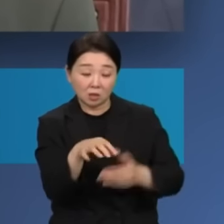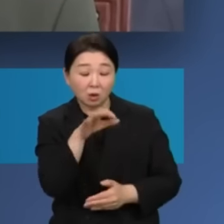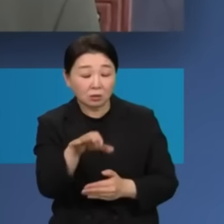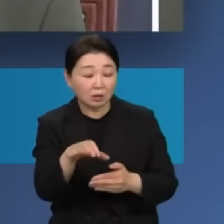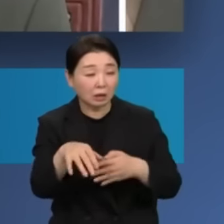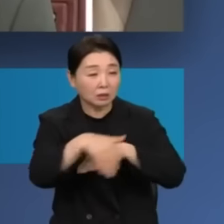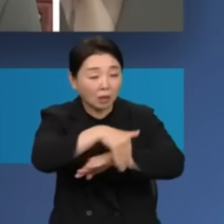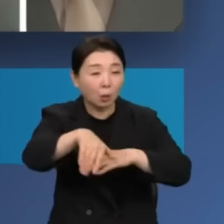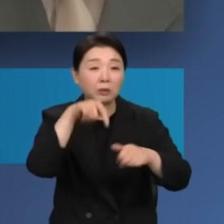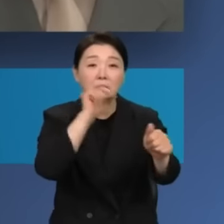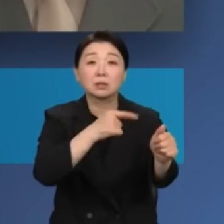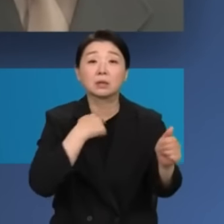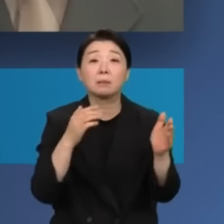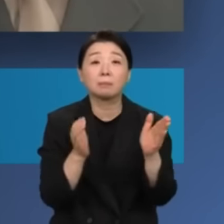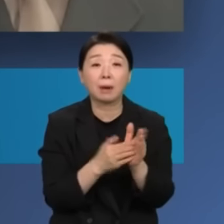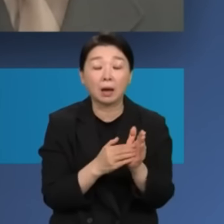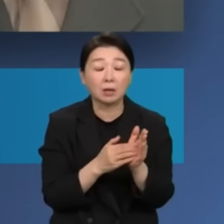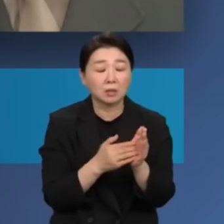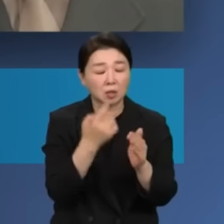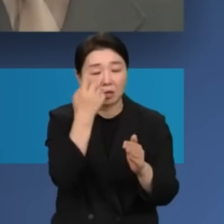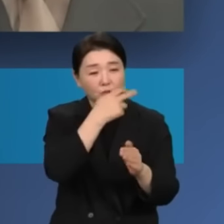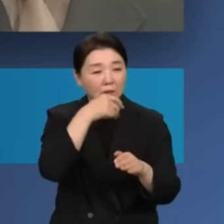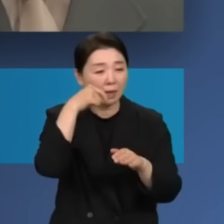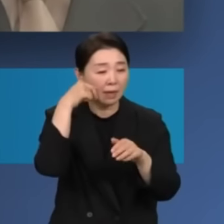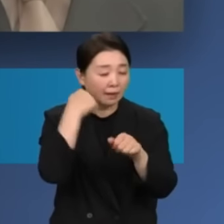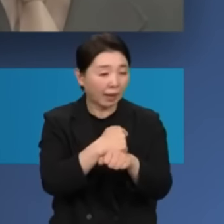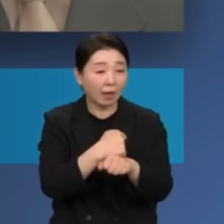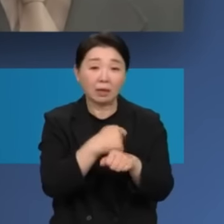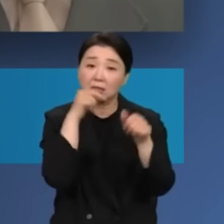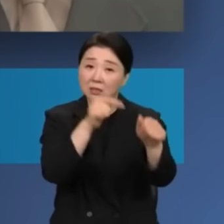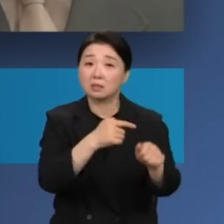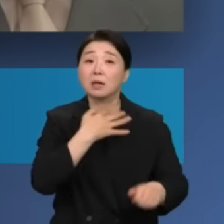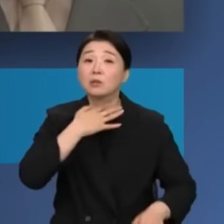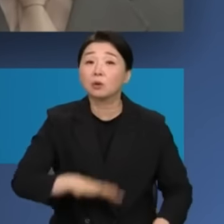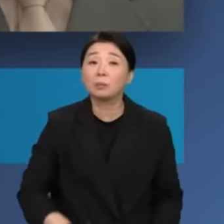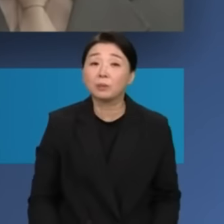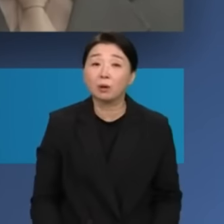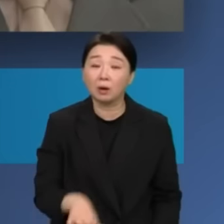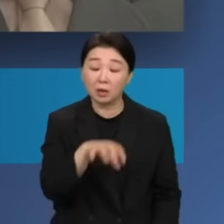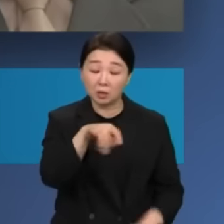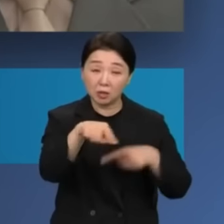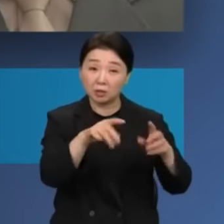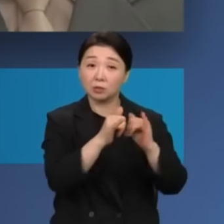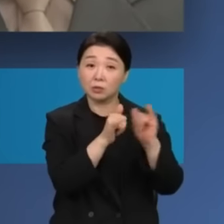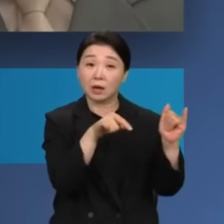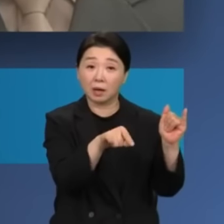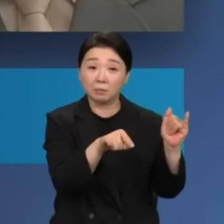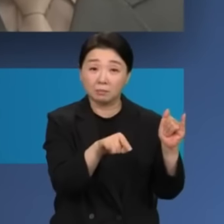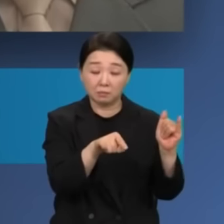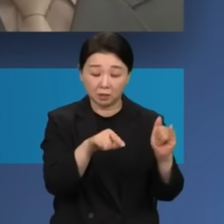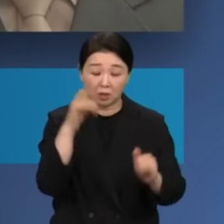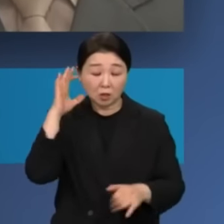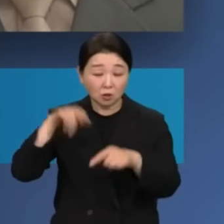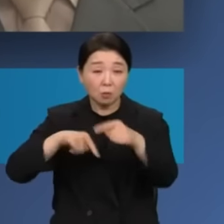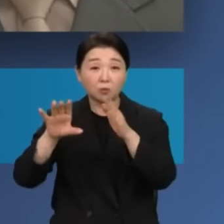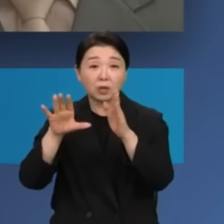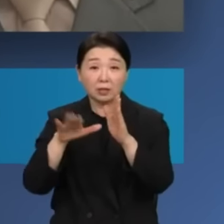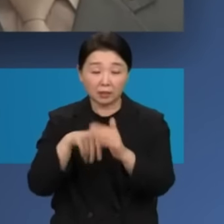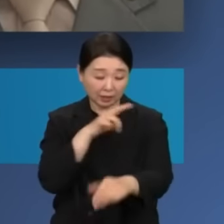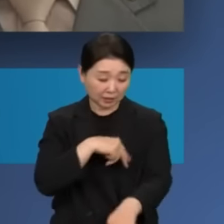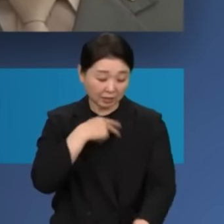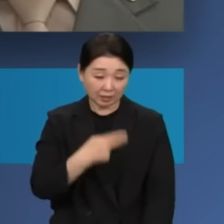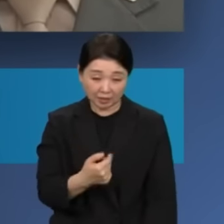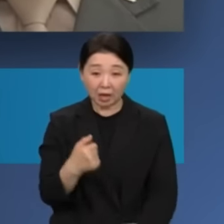뿐 수색 지시를 한 건 아니라고도 주장했습니다. 하지만 현장 지휘관은 청문회장에서 바로 사단장 지시로